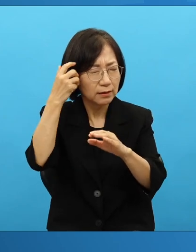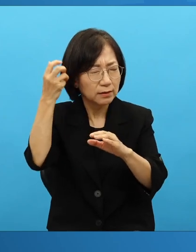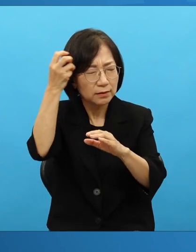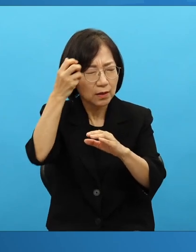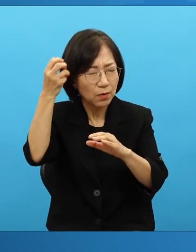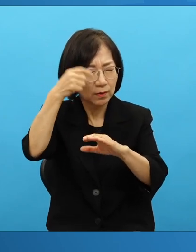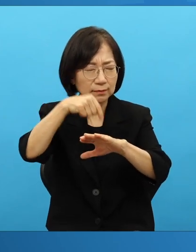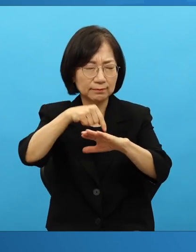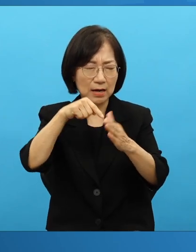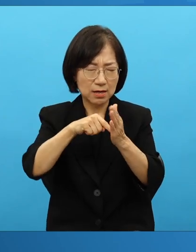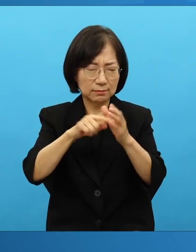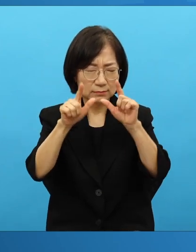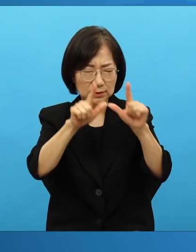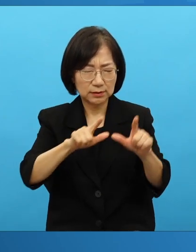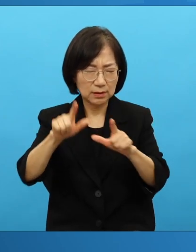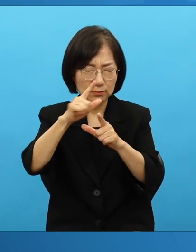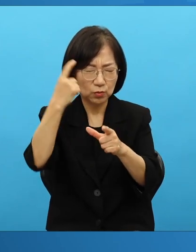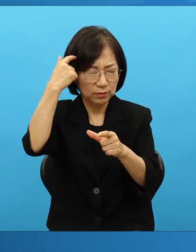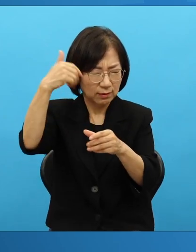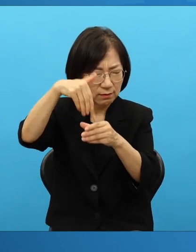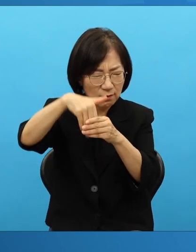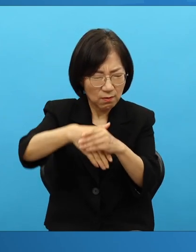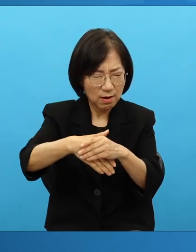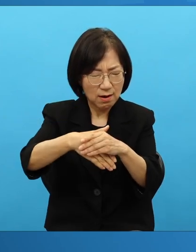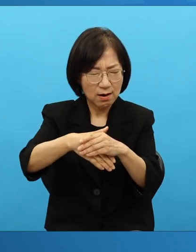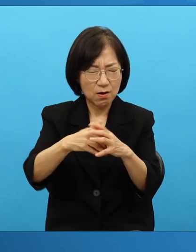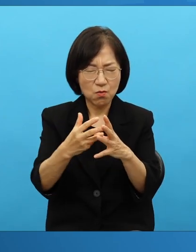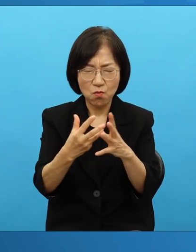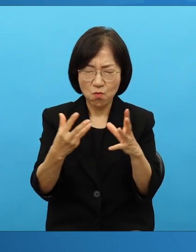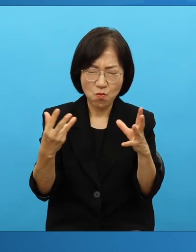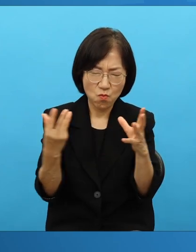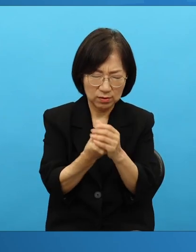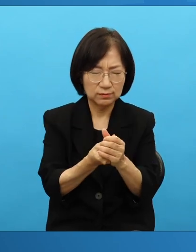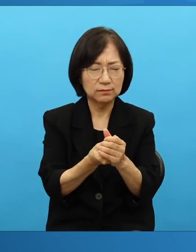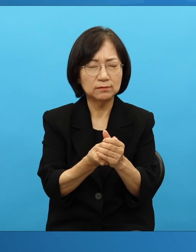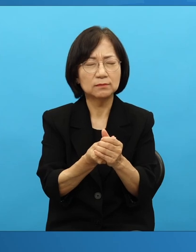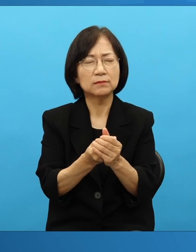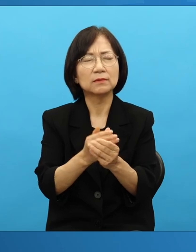각인 뿌리 체질되어 모두 성취되게 하옵소서.